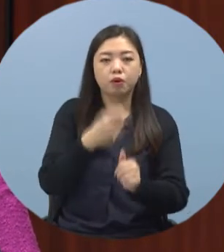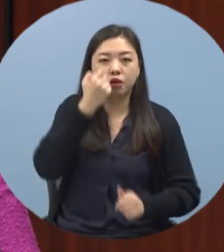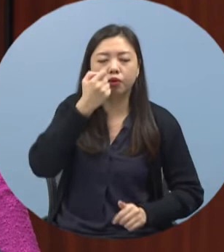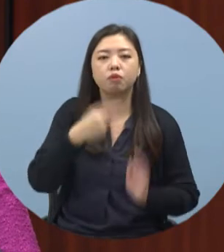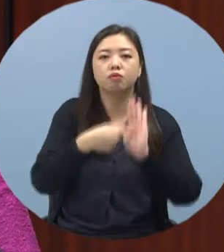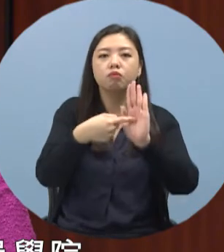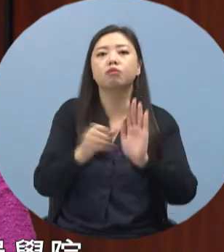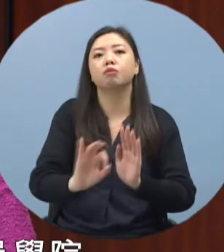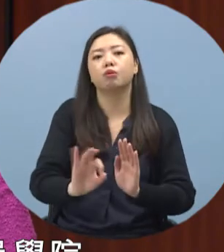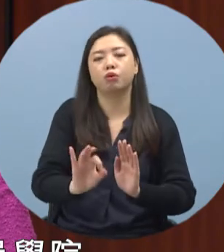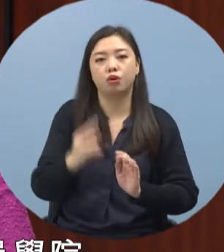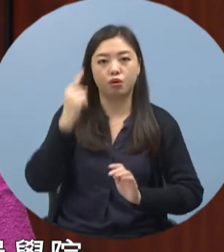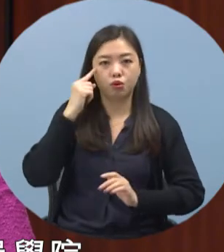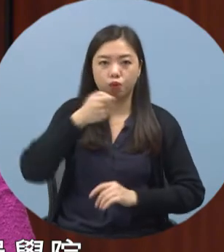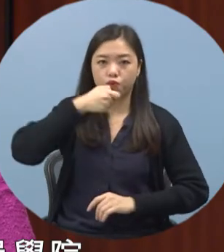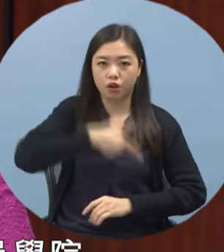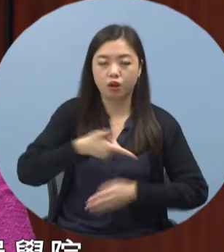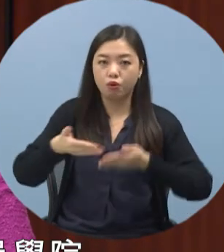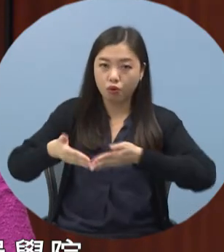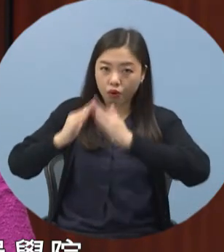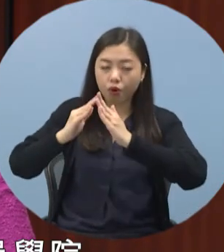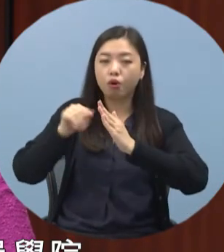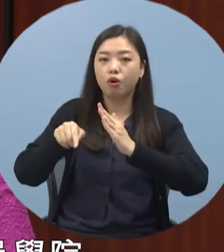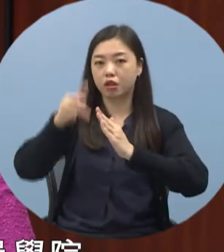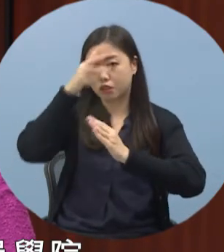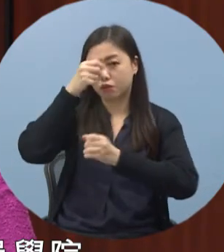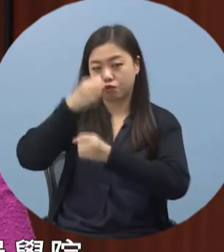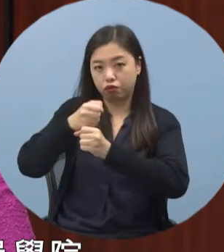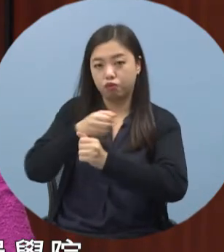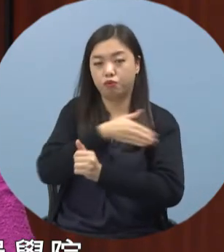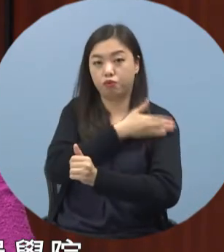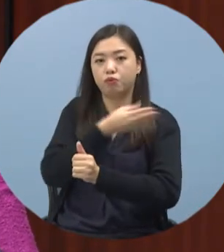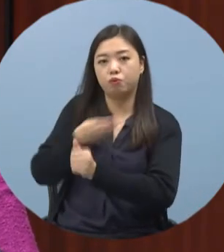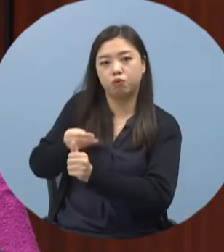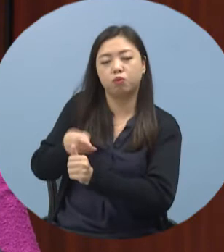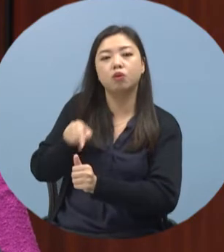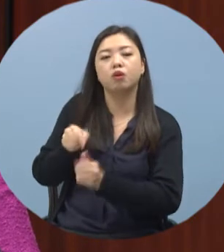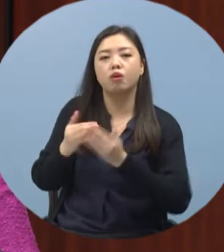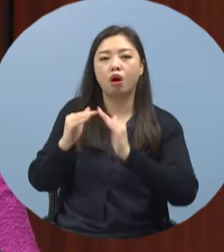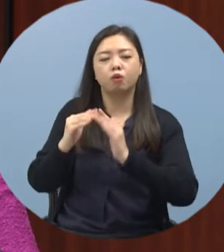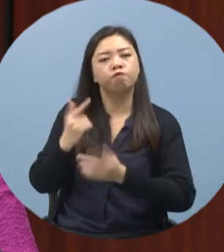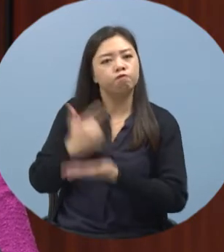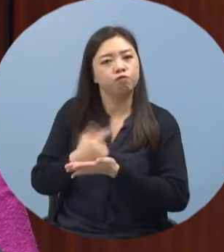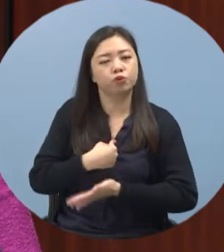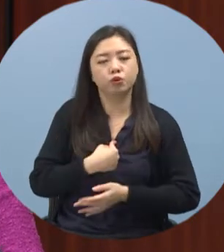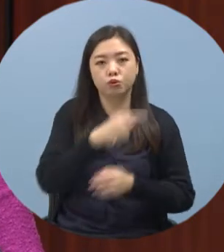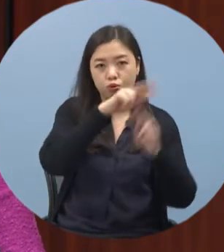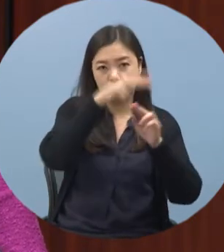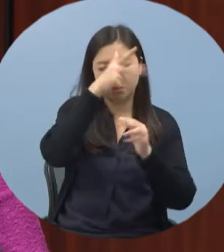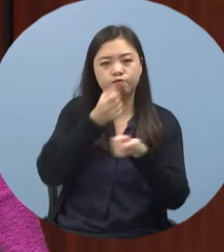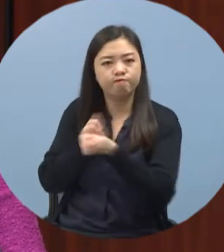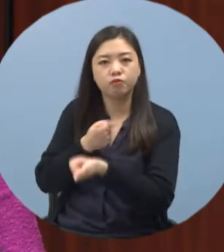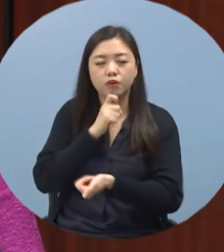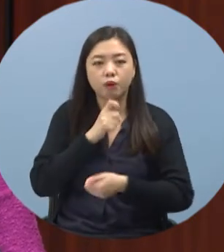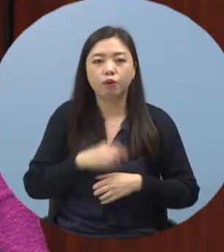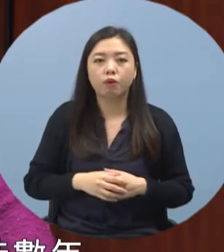個特徵。所以建立一間永久的公務員學院，我覺得是非常有需要，中央對此亦都是